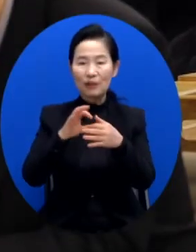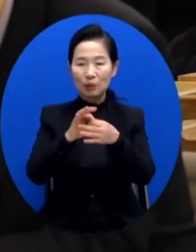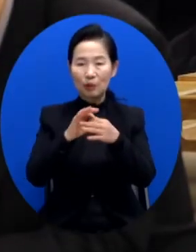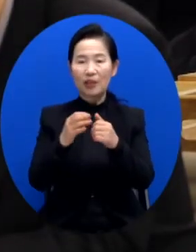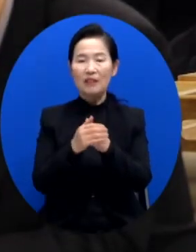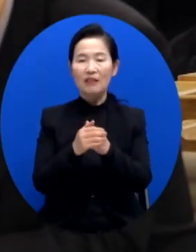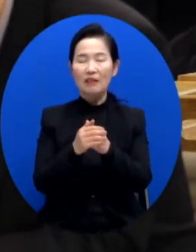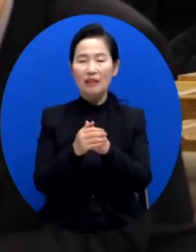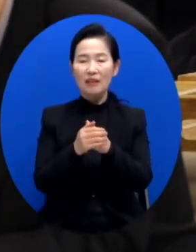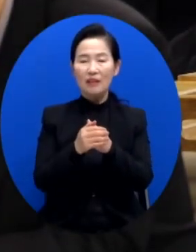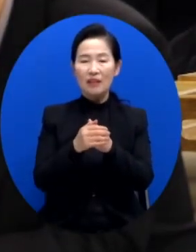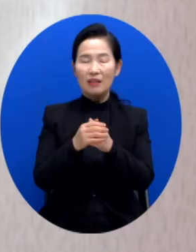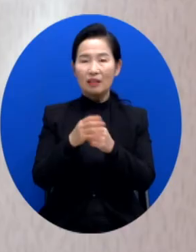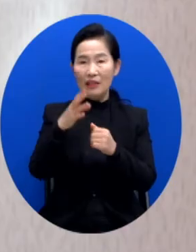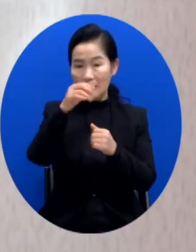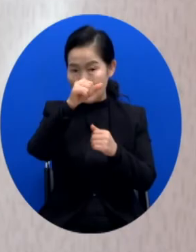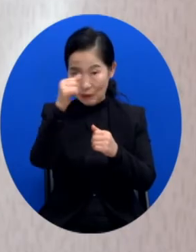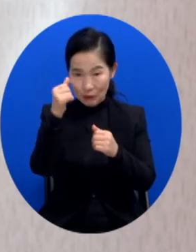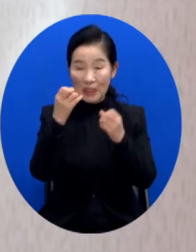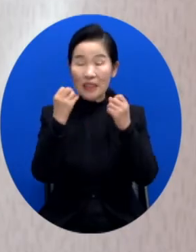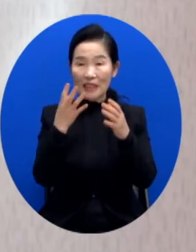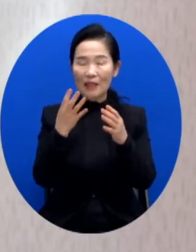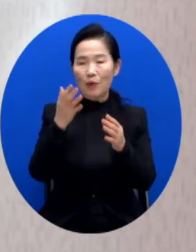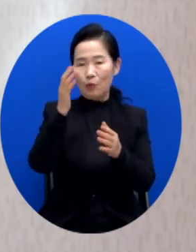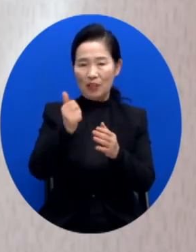문 장로를 신임회장으로 임하겠습니다